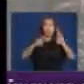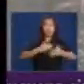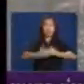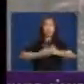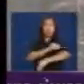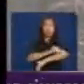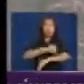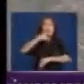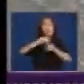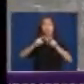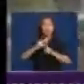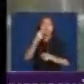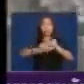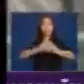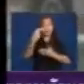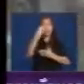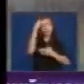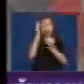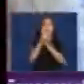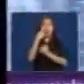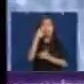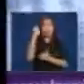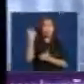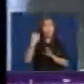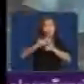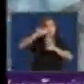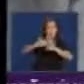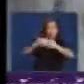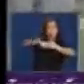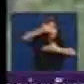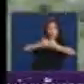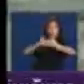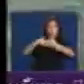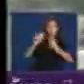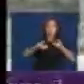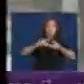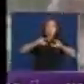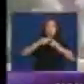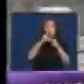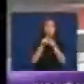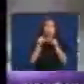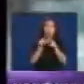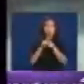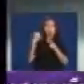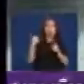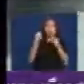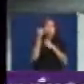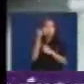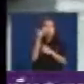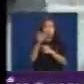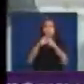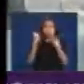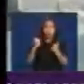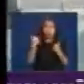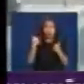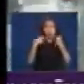พื่อเรียงการตรวจสอบของตำรวจส่วนพื้นที่เฝ้าระวังคือพื้นที่กรุงเทพมหานครชั้นในเขตนครบาล1นครบาล6และพื้นที่นครบ